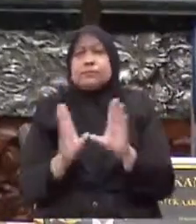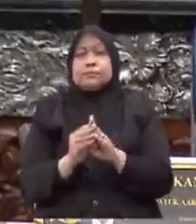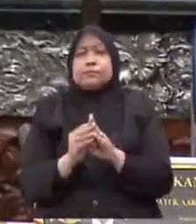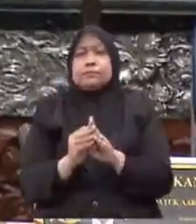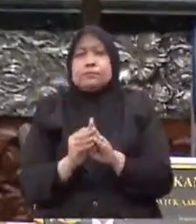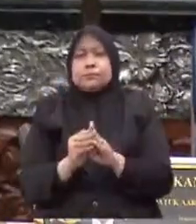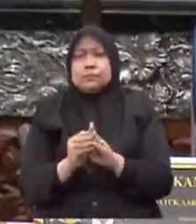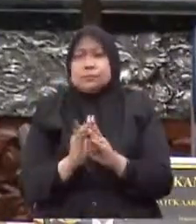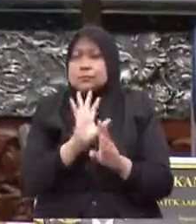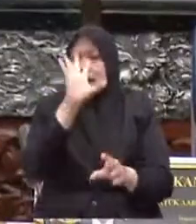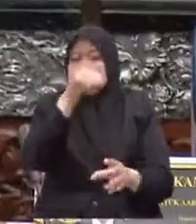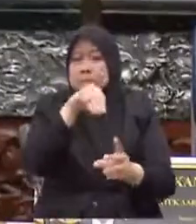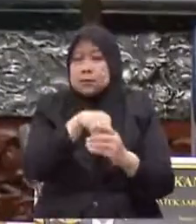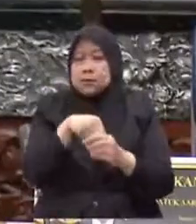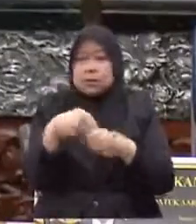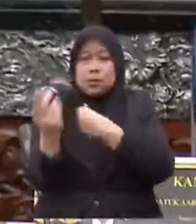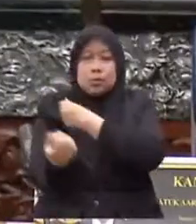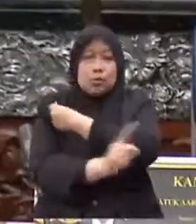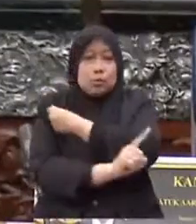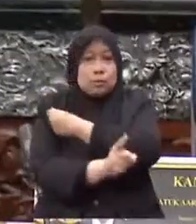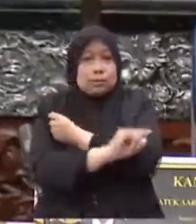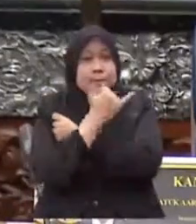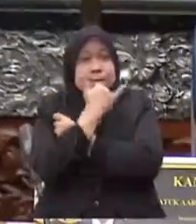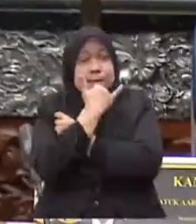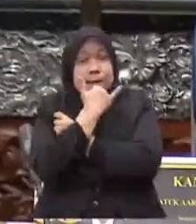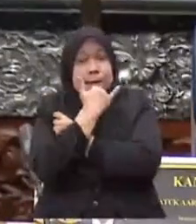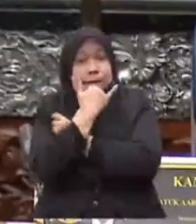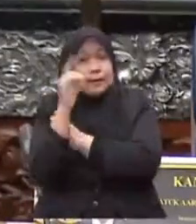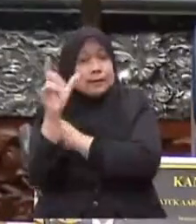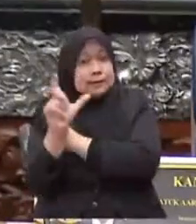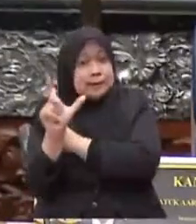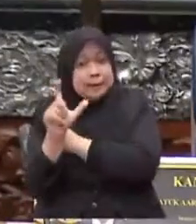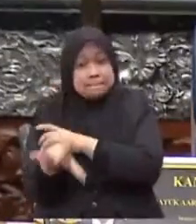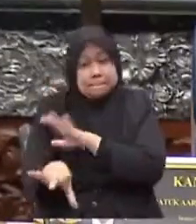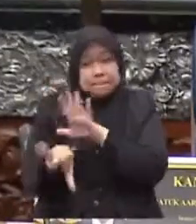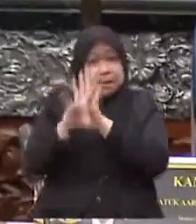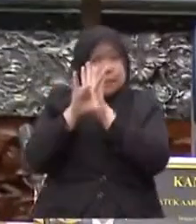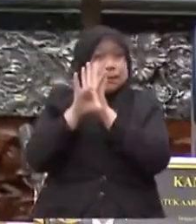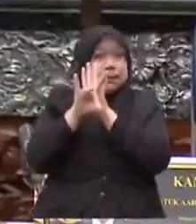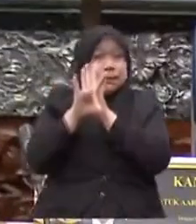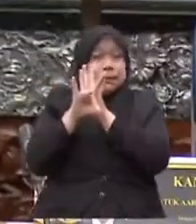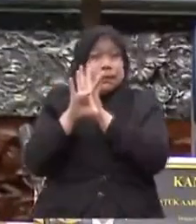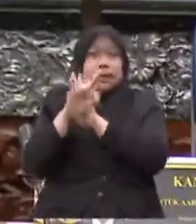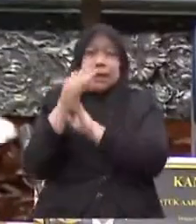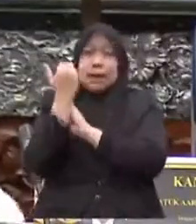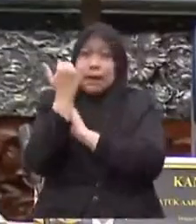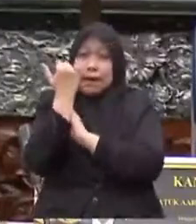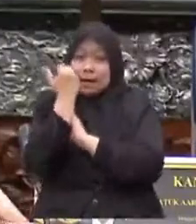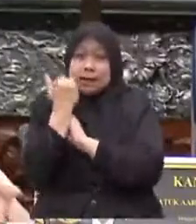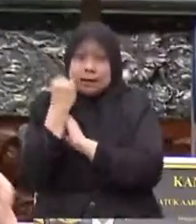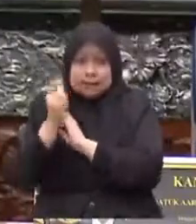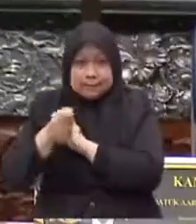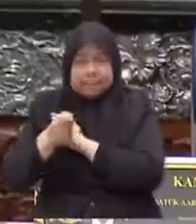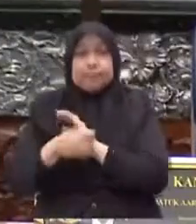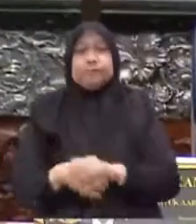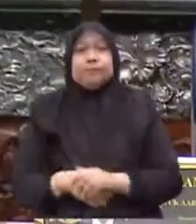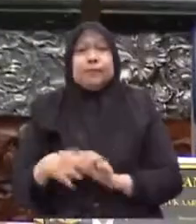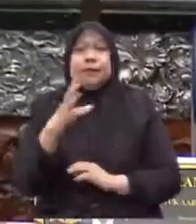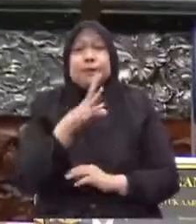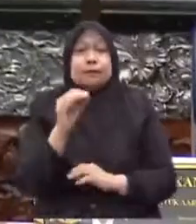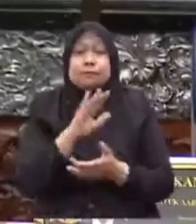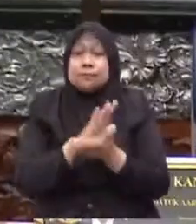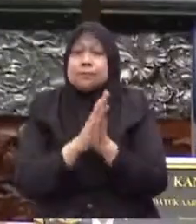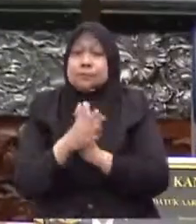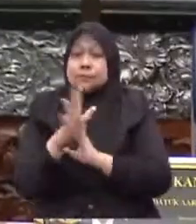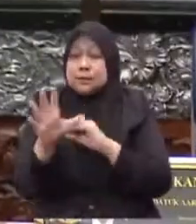termasuklah dari segi hukuman kesalahan jenazah Syariah pelantikan Hakim syar'i dan sebagainya Selain